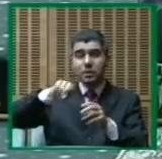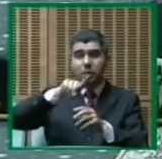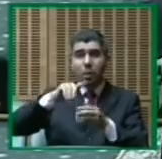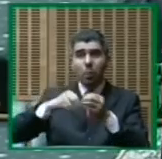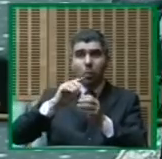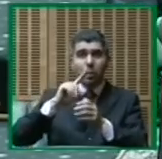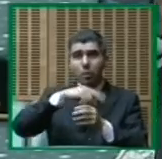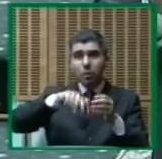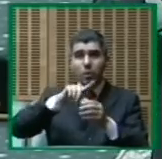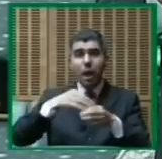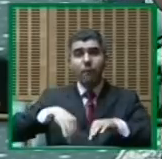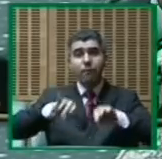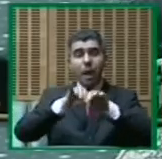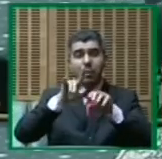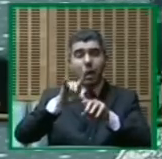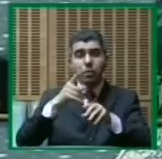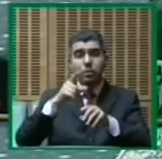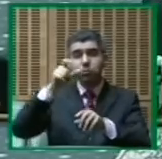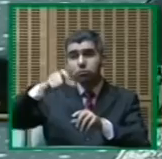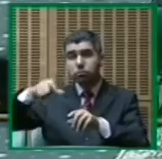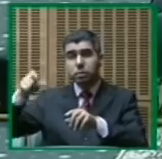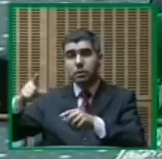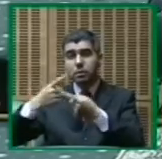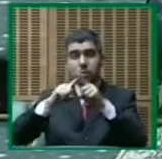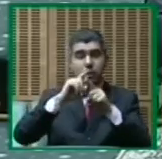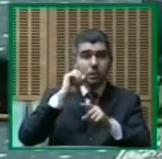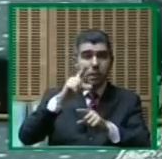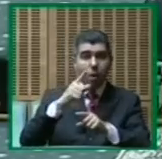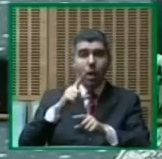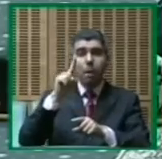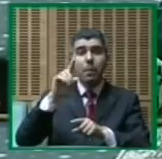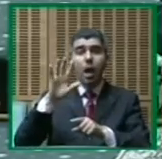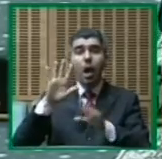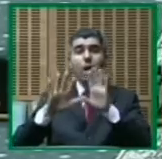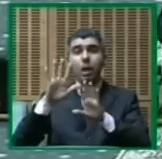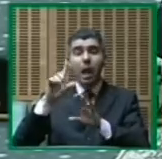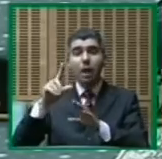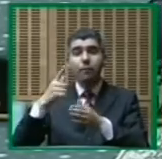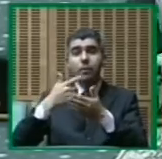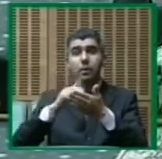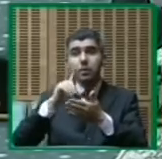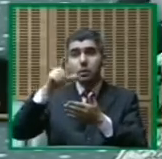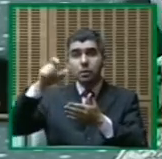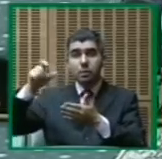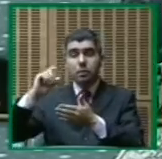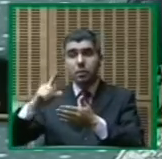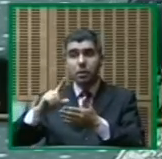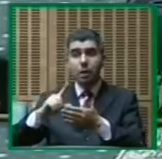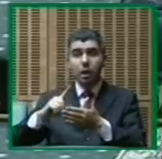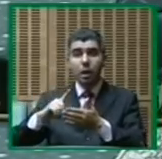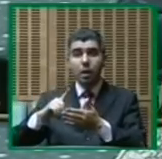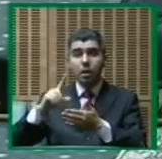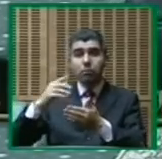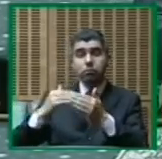المركبه. حسبنا مثلا واحد فواحد البرنامج 110,000 اسره، واذا به بقدره قادر وجدنا انفسنا